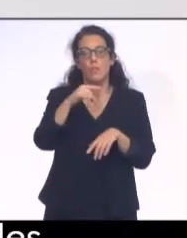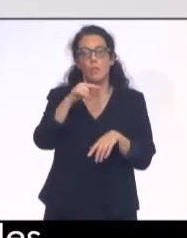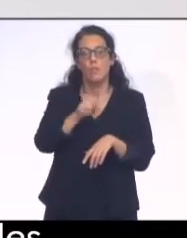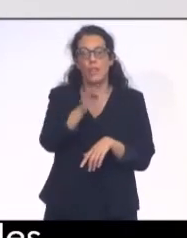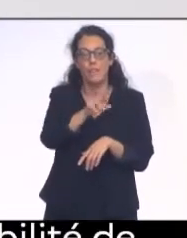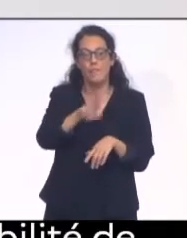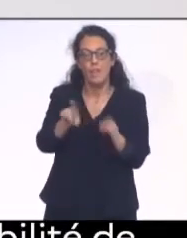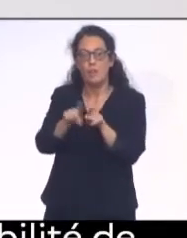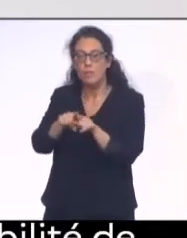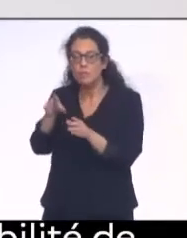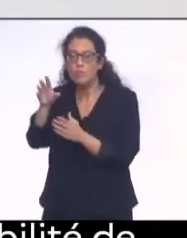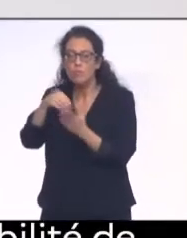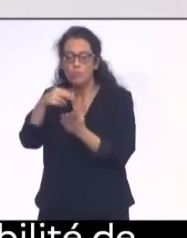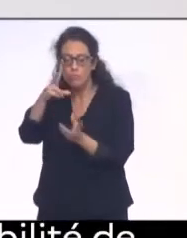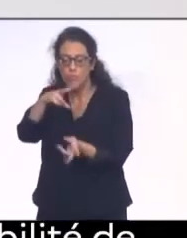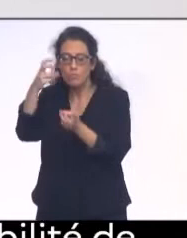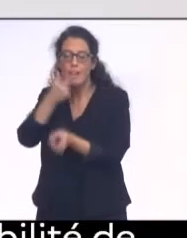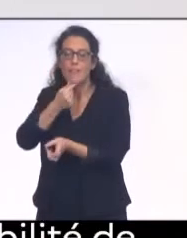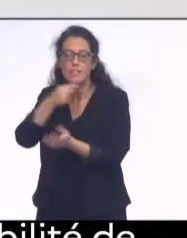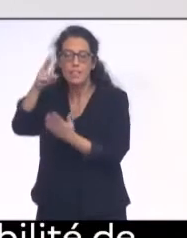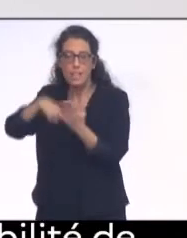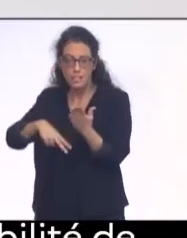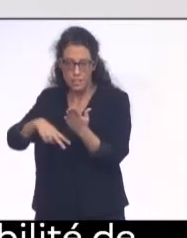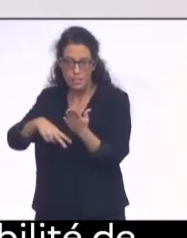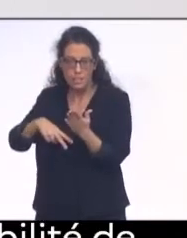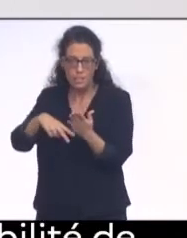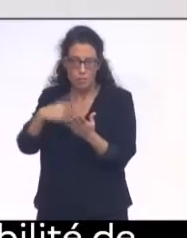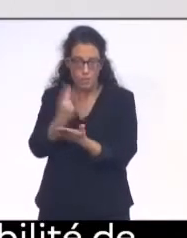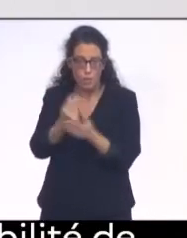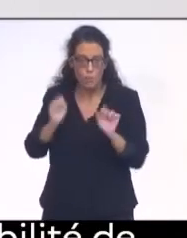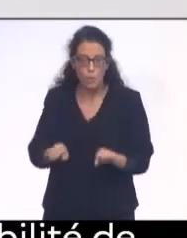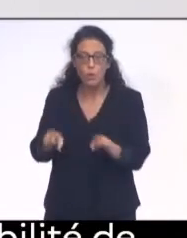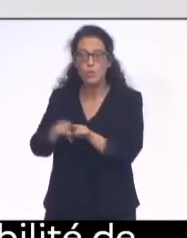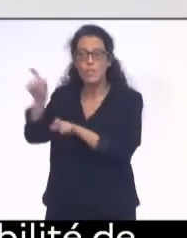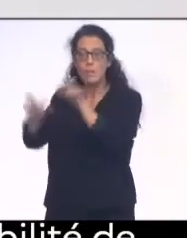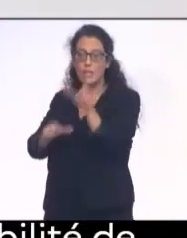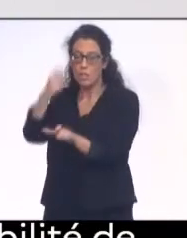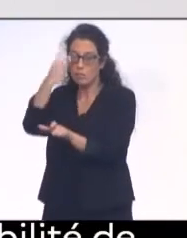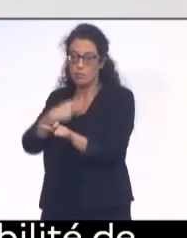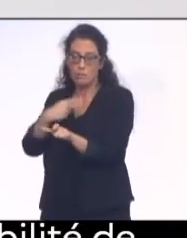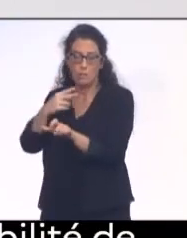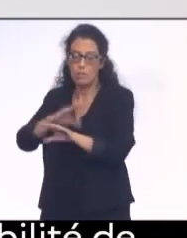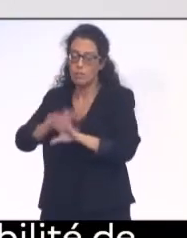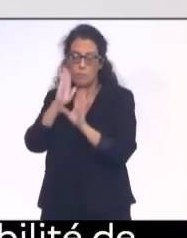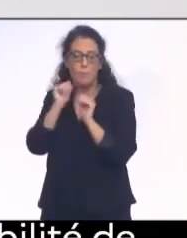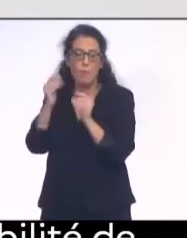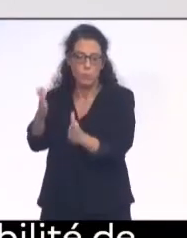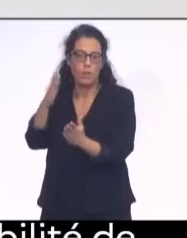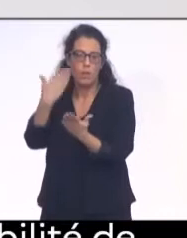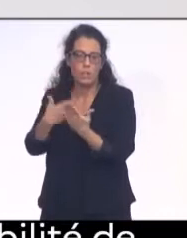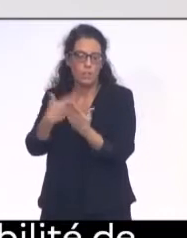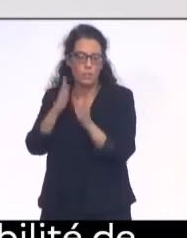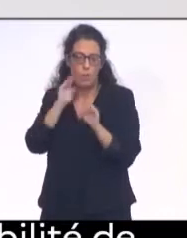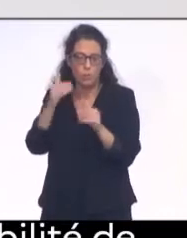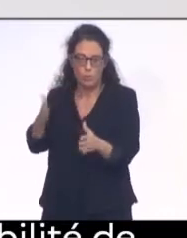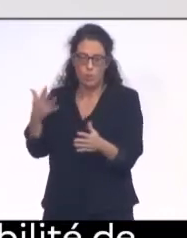les personnes non-voyantes, elles sont exemptées d'attestation. C'était une demande forte et c'est fait. Se